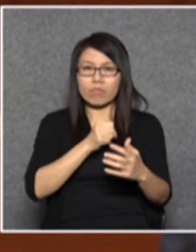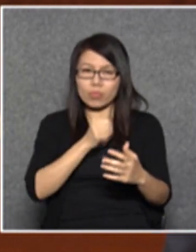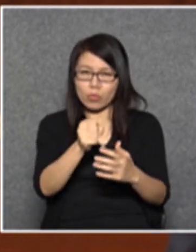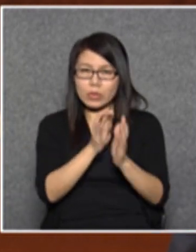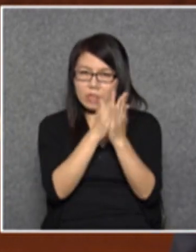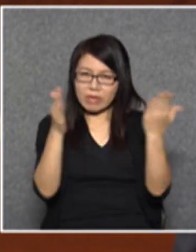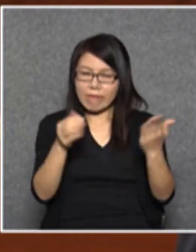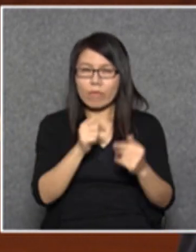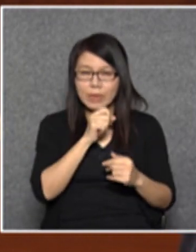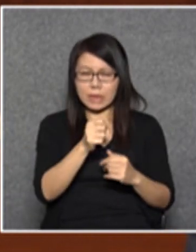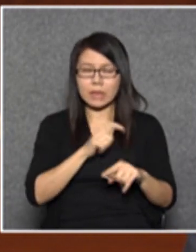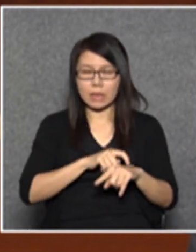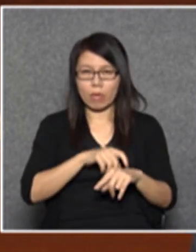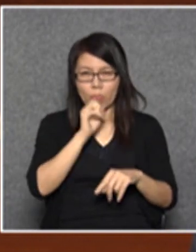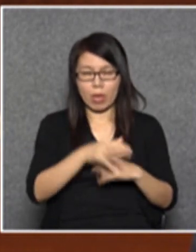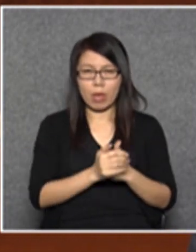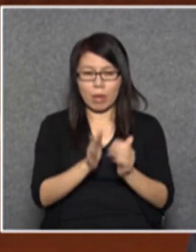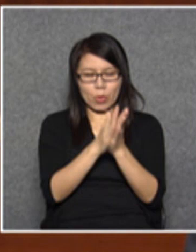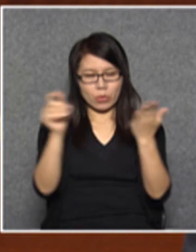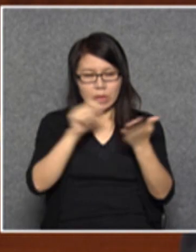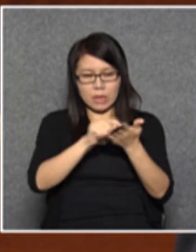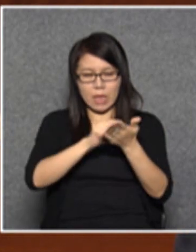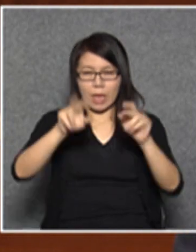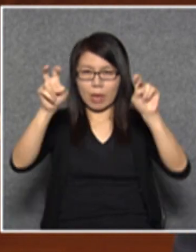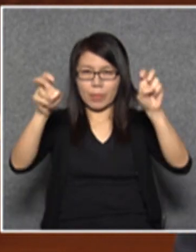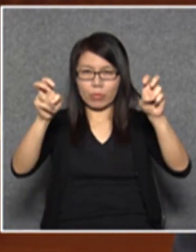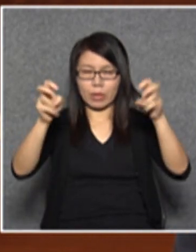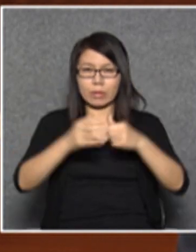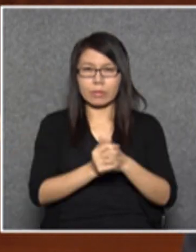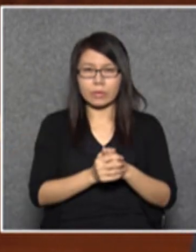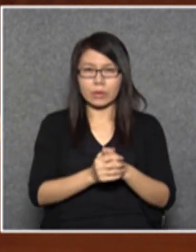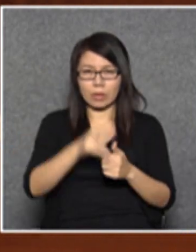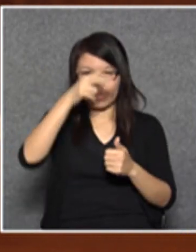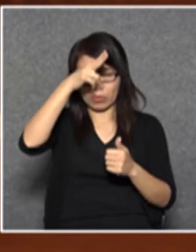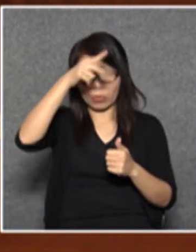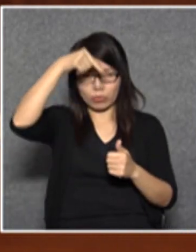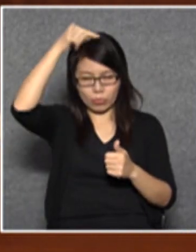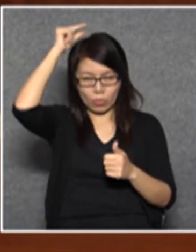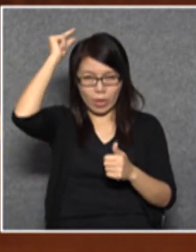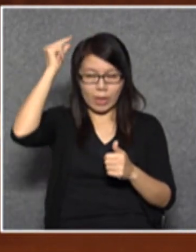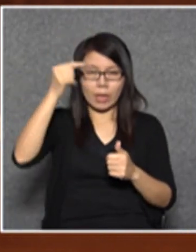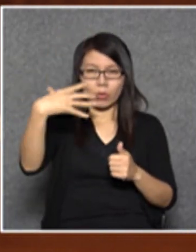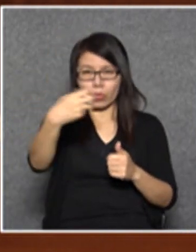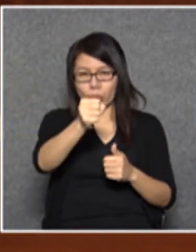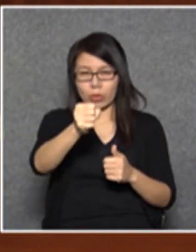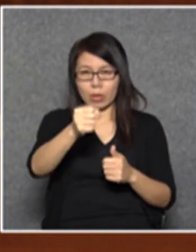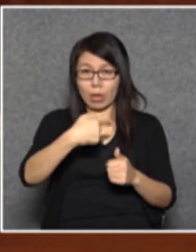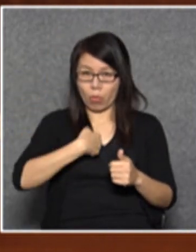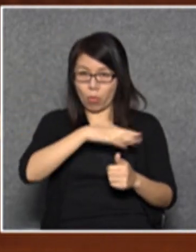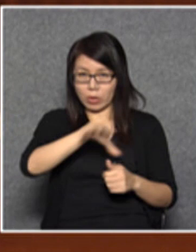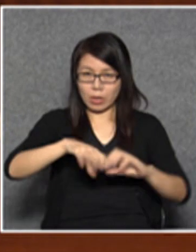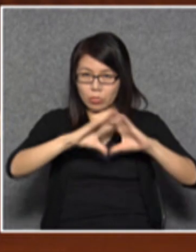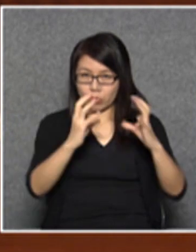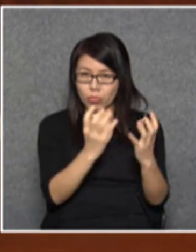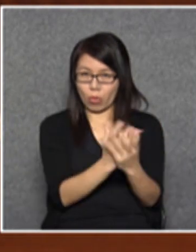候，報紙寫的標題呢，就是董建華政權是我們這個黨的